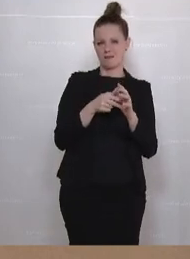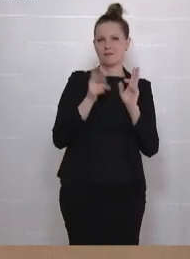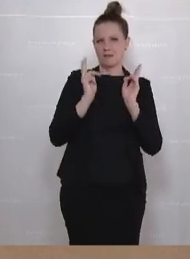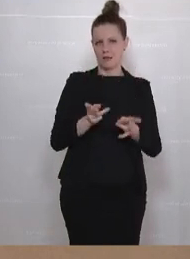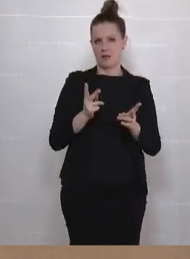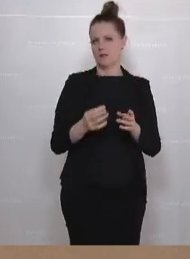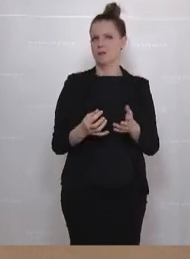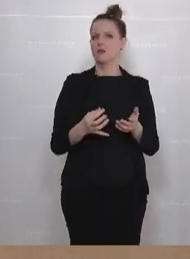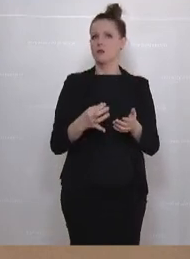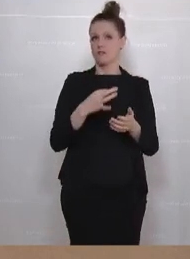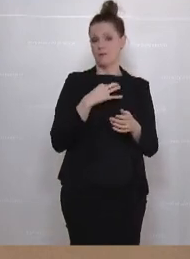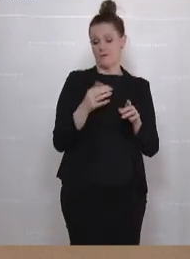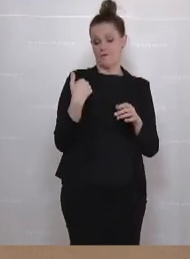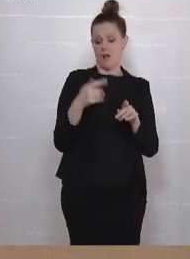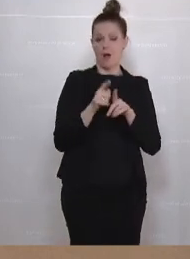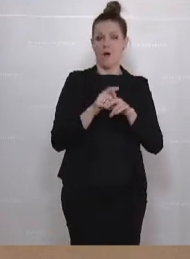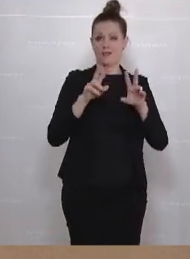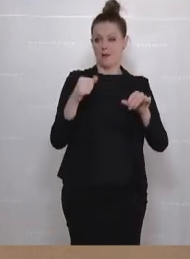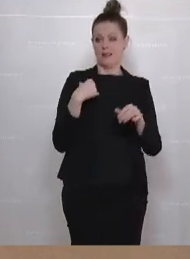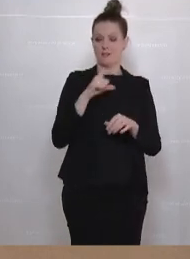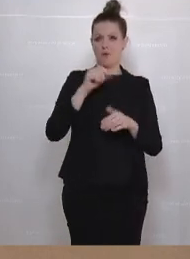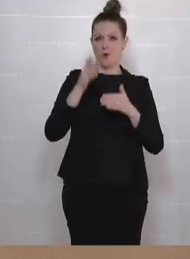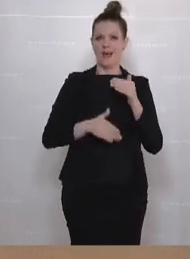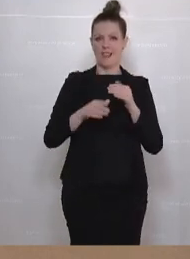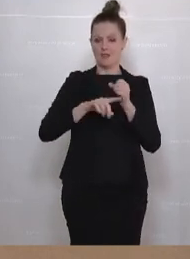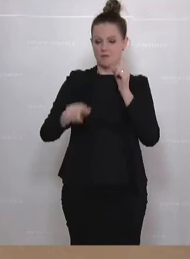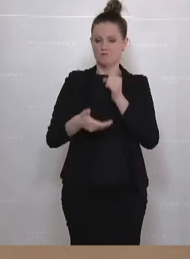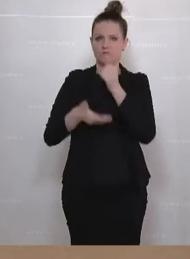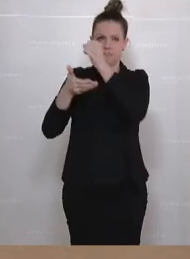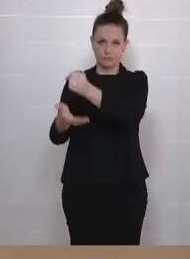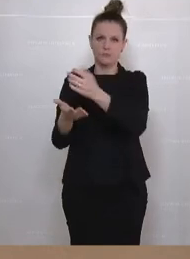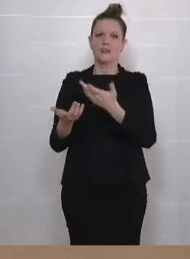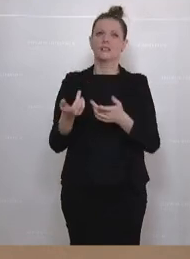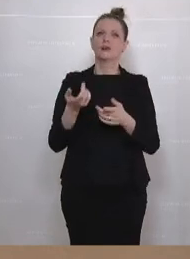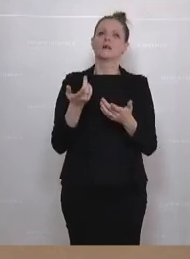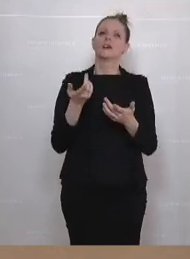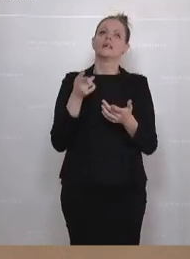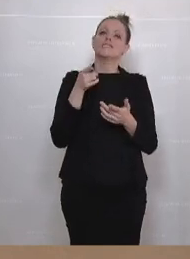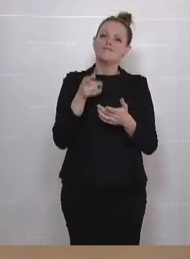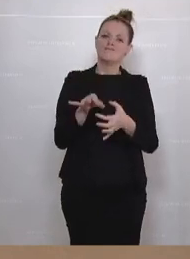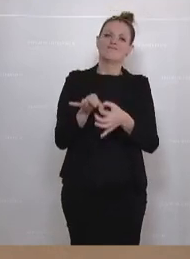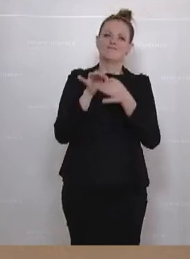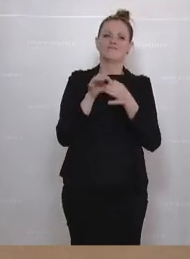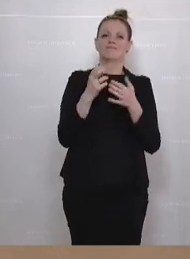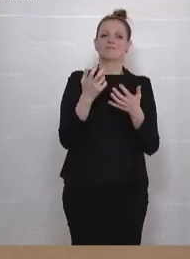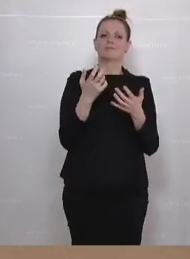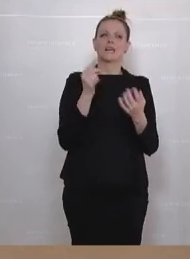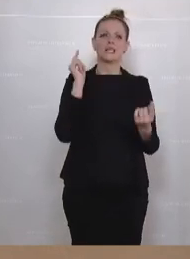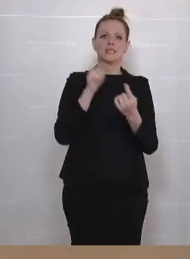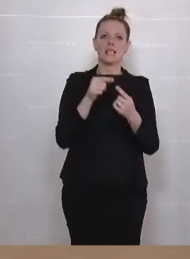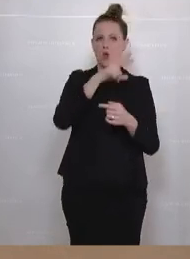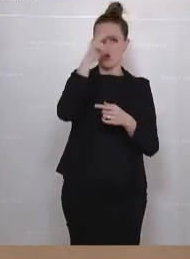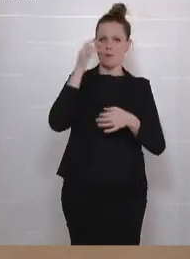auch Thema der Ausschüttung letztes Wochenende, mehr Planbarkeit reinzubringen. Dazu wollen wir diese